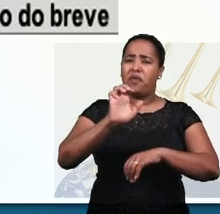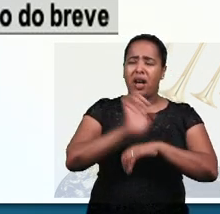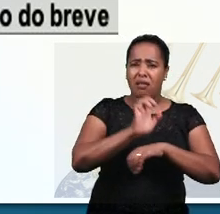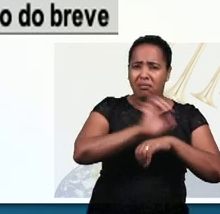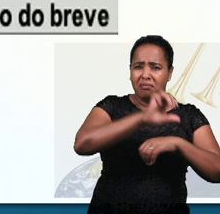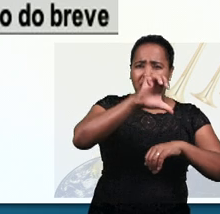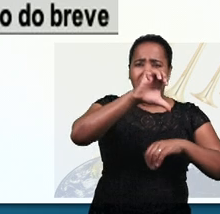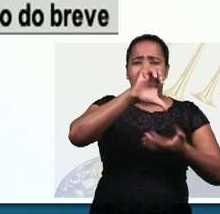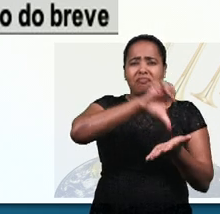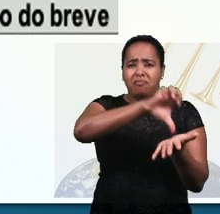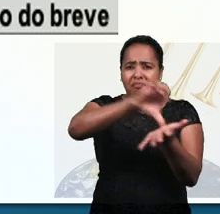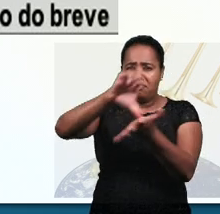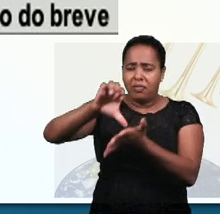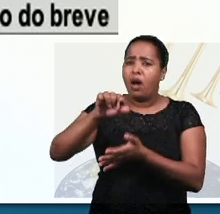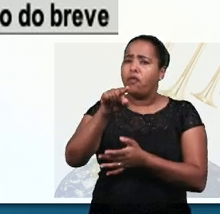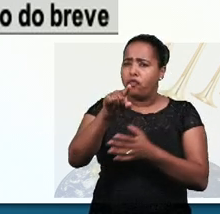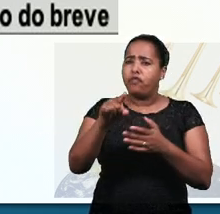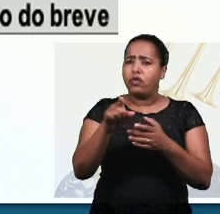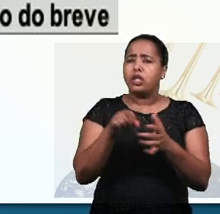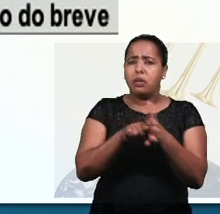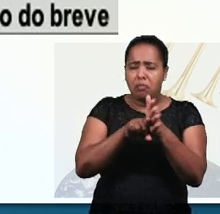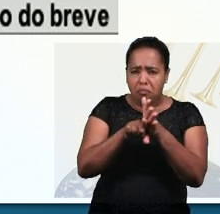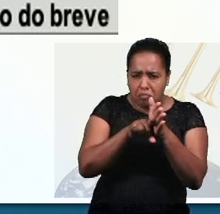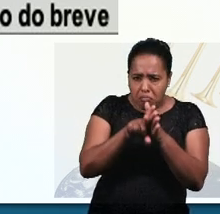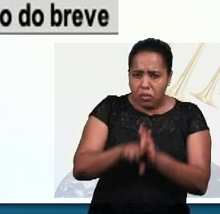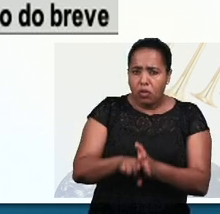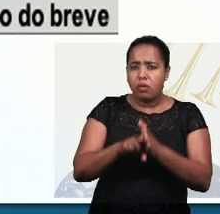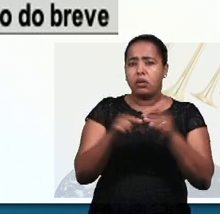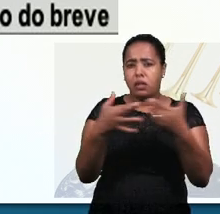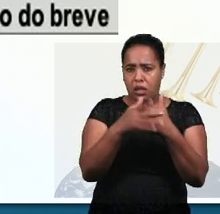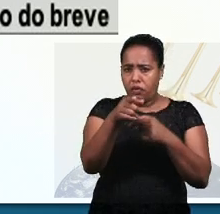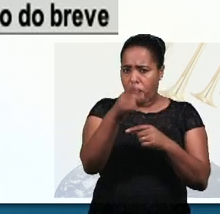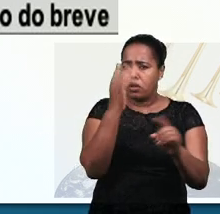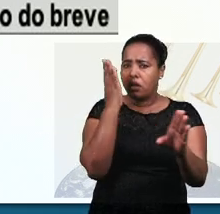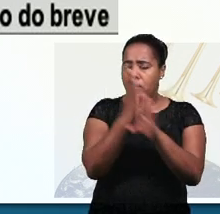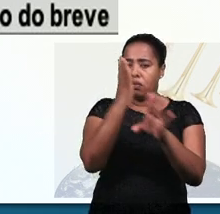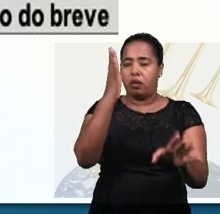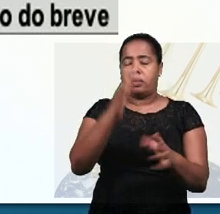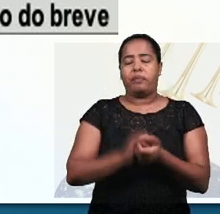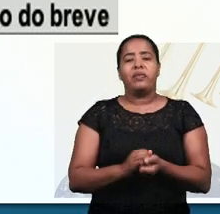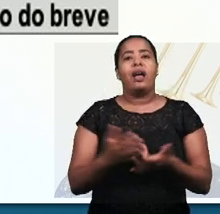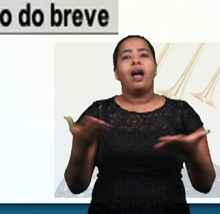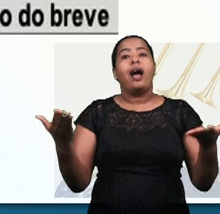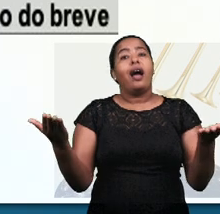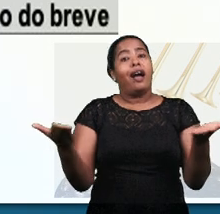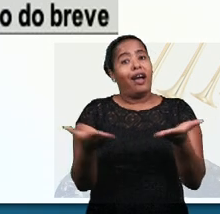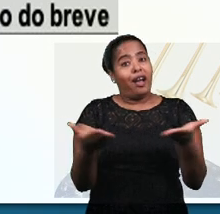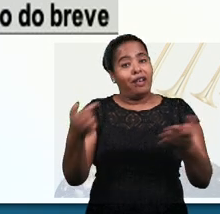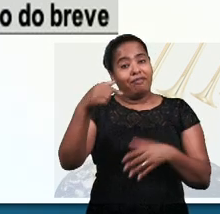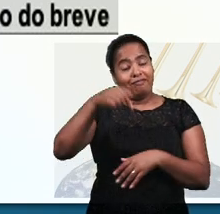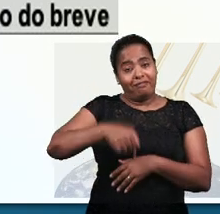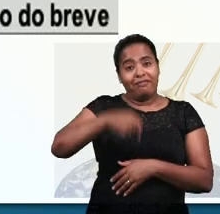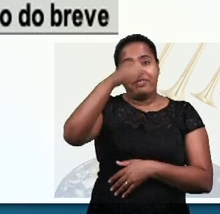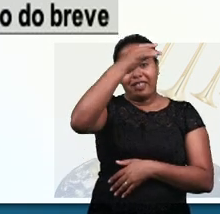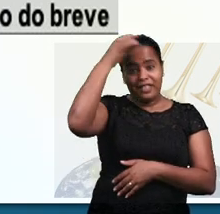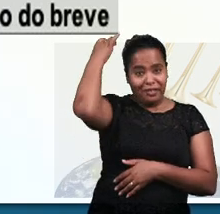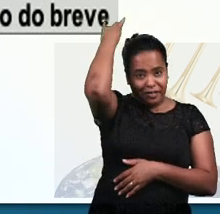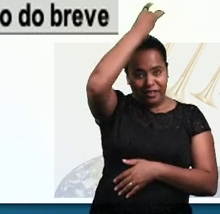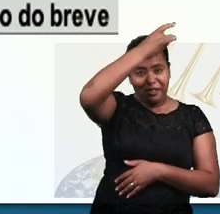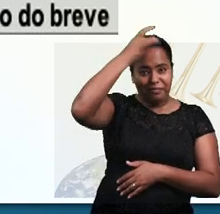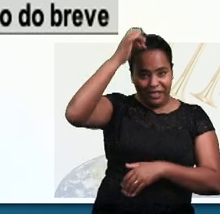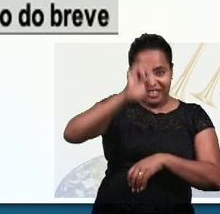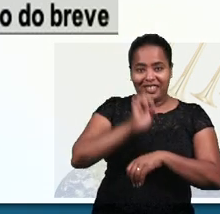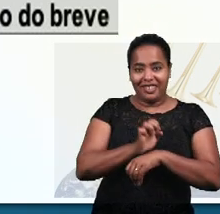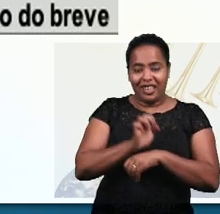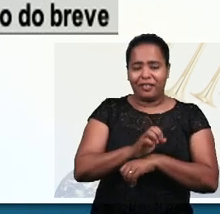les États, vous pouvez chercher, vous allez retrouver. Maintenant, la programmation spéciale pour l'État du Espírito Santo dans